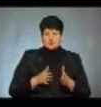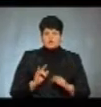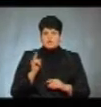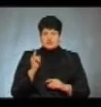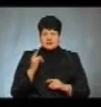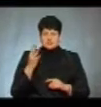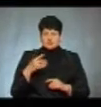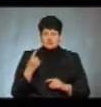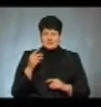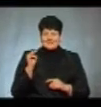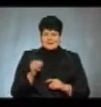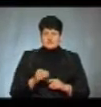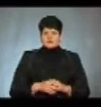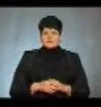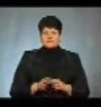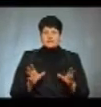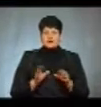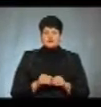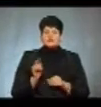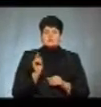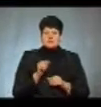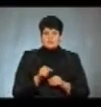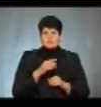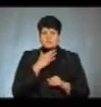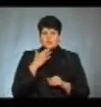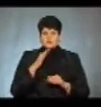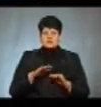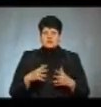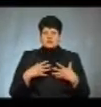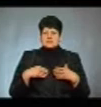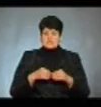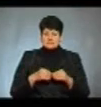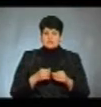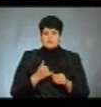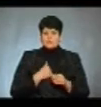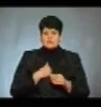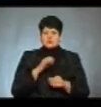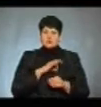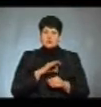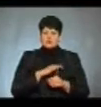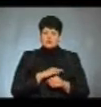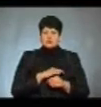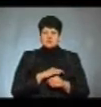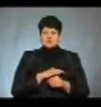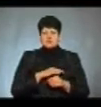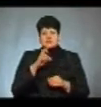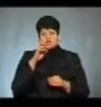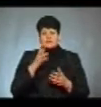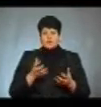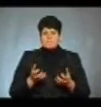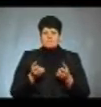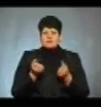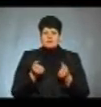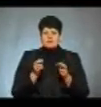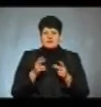дитини 41 тисяча. Разом з тим, багатодітні сім'ї в нас користуються такою державною підтримкою,